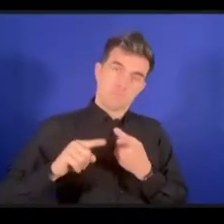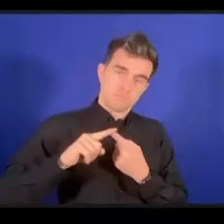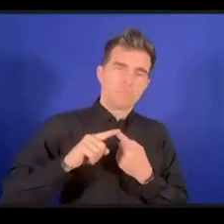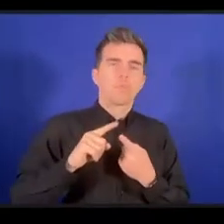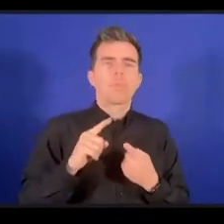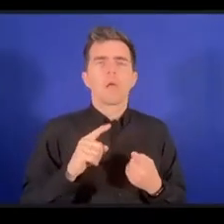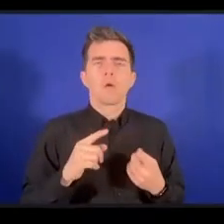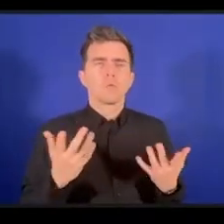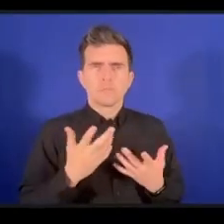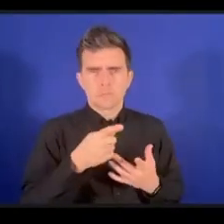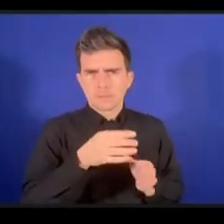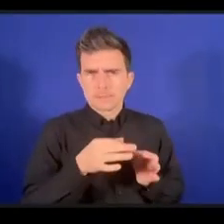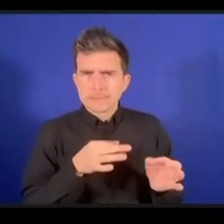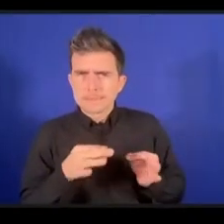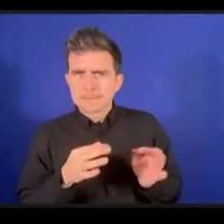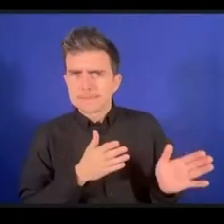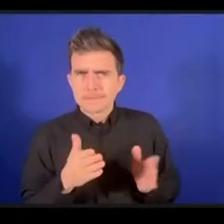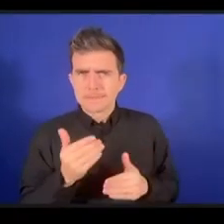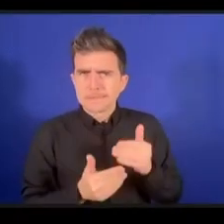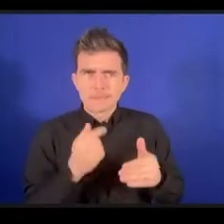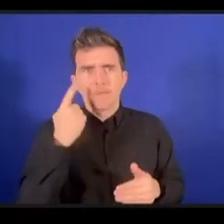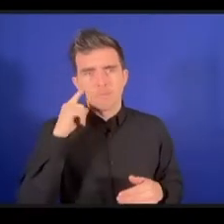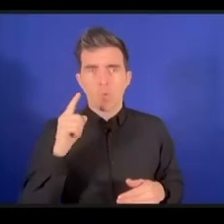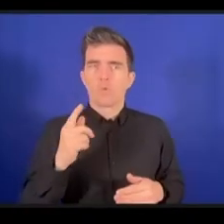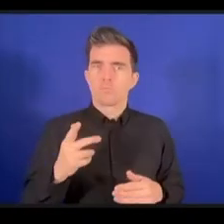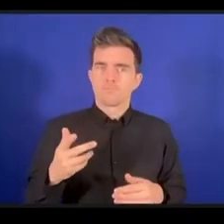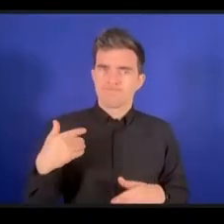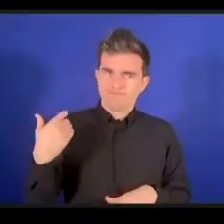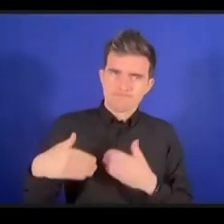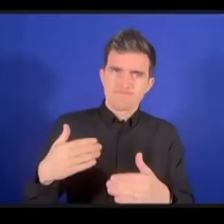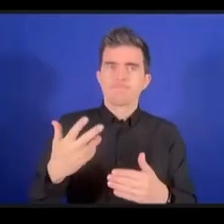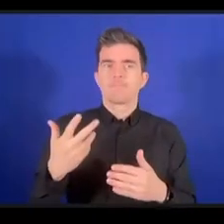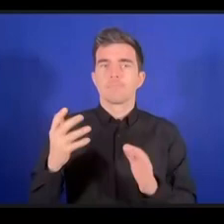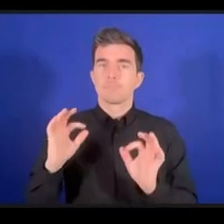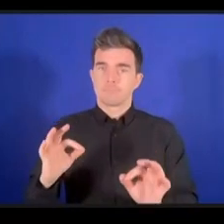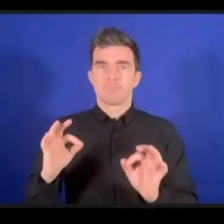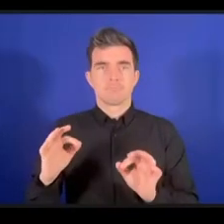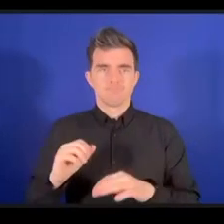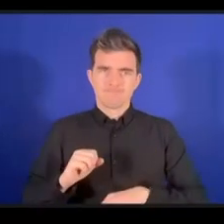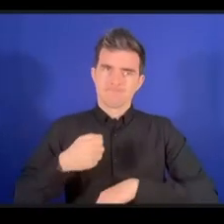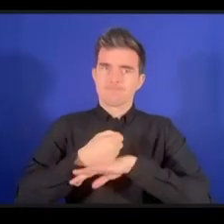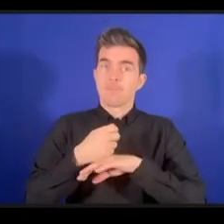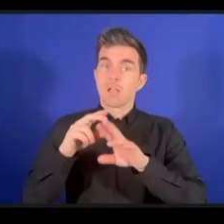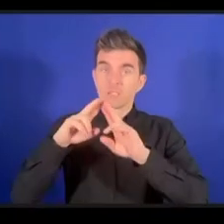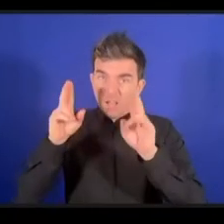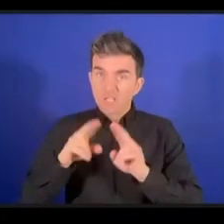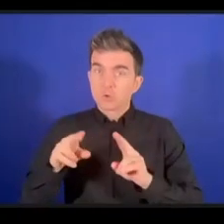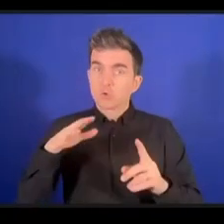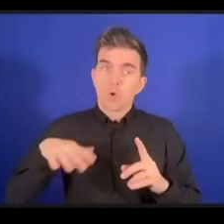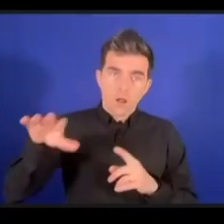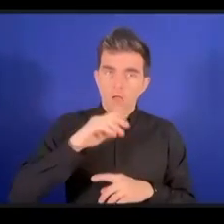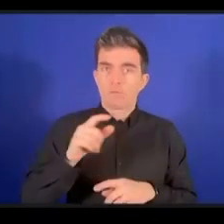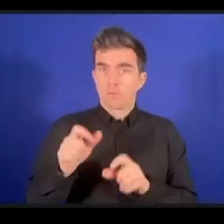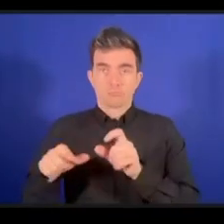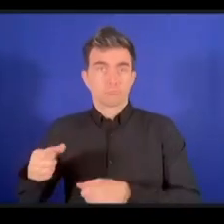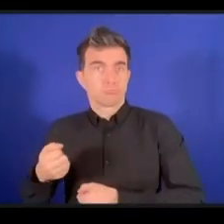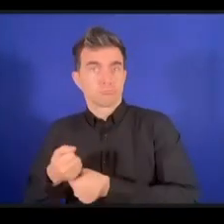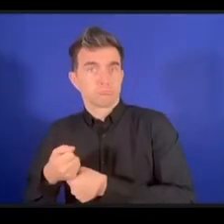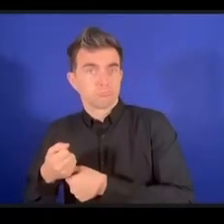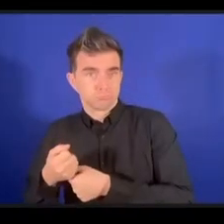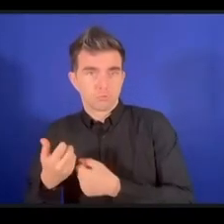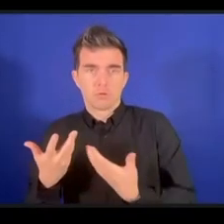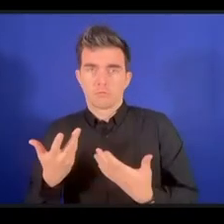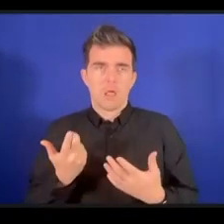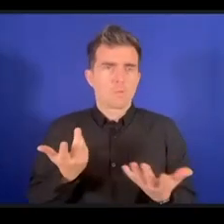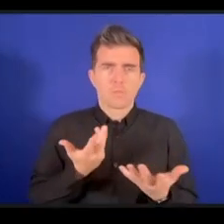范的适用性，并且呢，在日常的责任的履行当中，又有哪些资源可以去帮